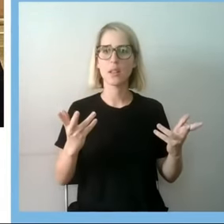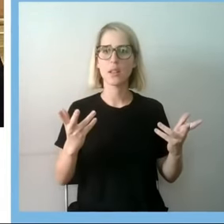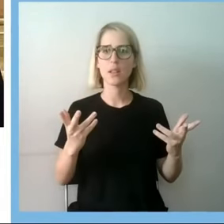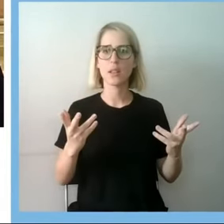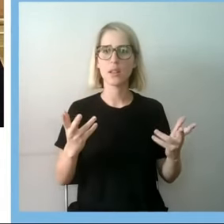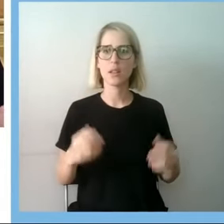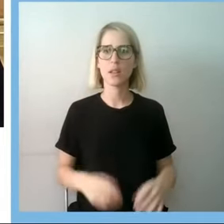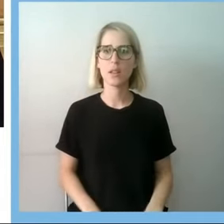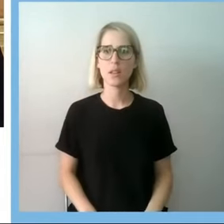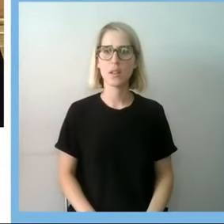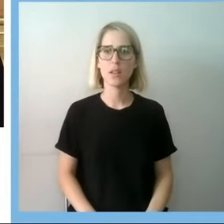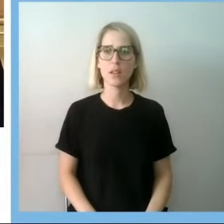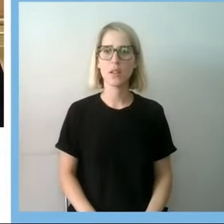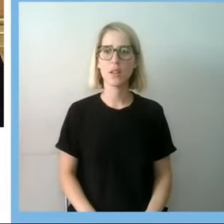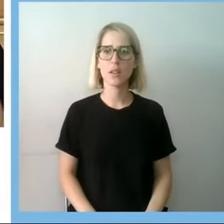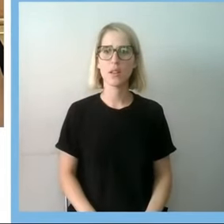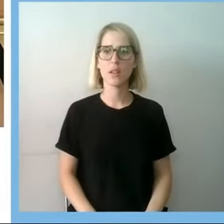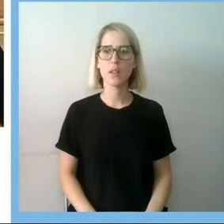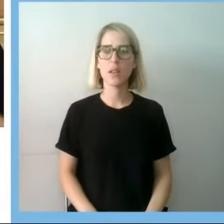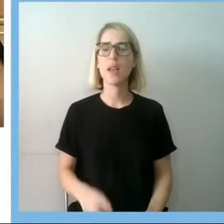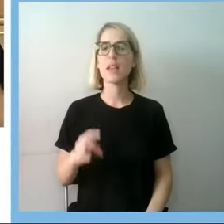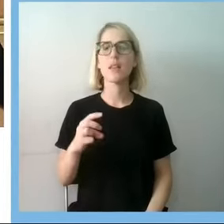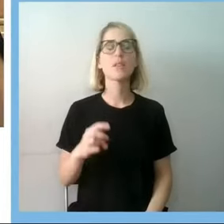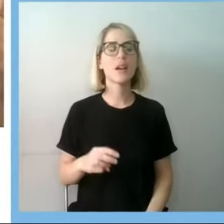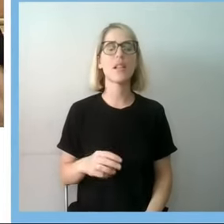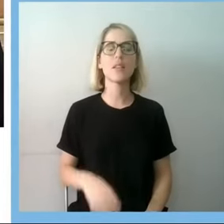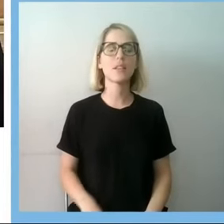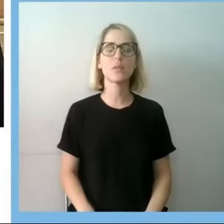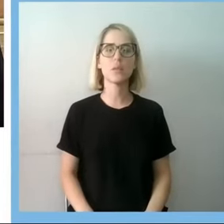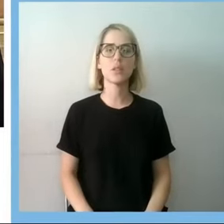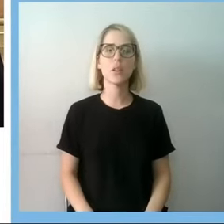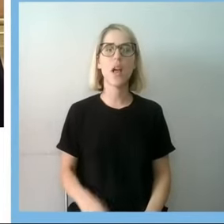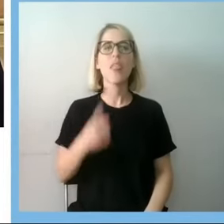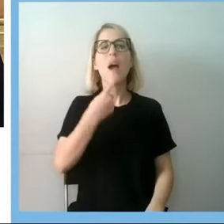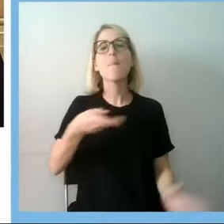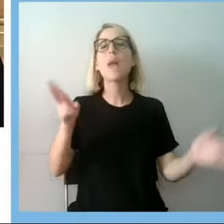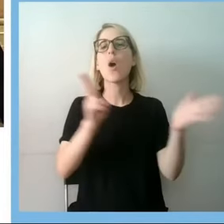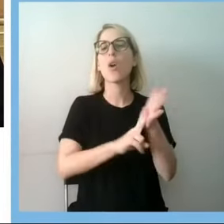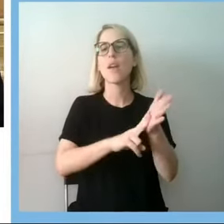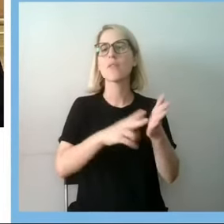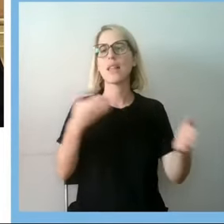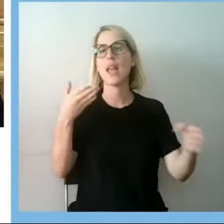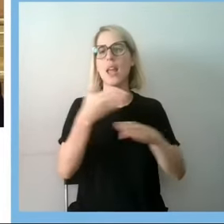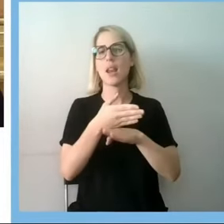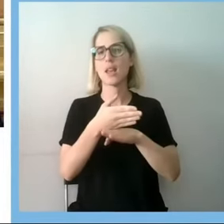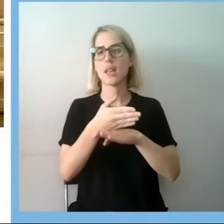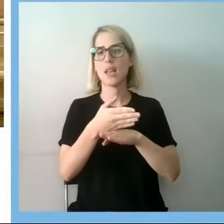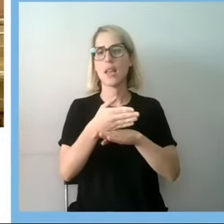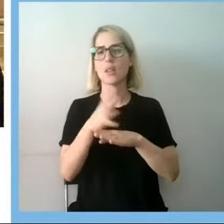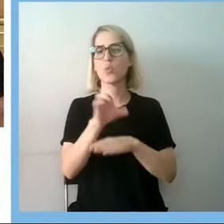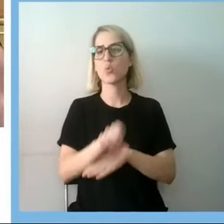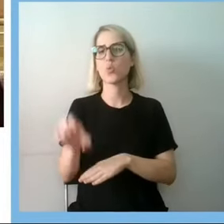κεντρικά διαμερίσματα της Αθήνας θα απαγορευτούν νέες άδειες. Μιλάμε για τα 3 διαμερίσματα που